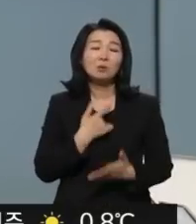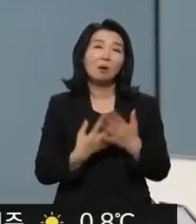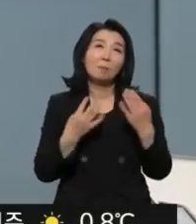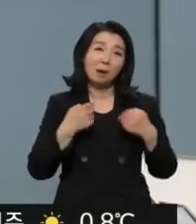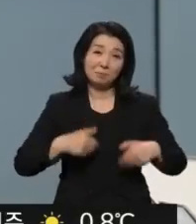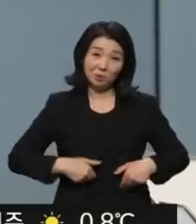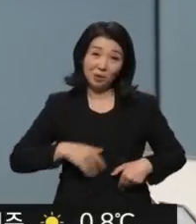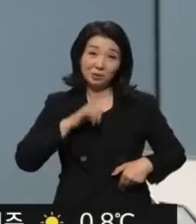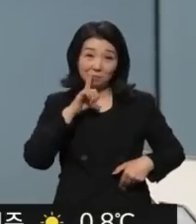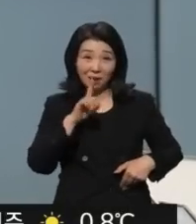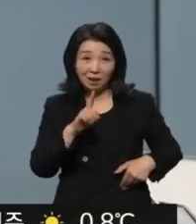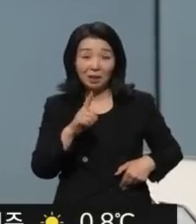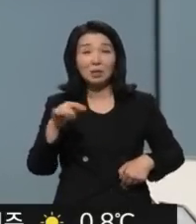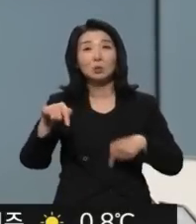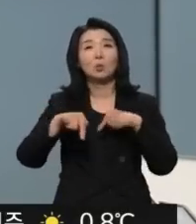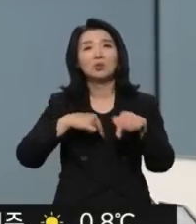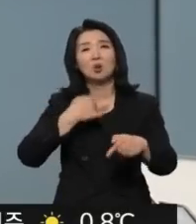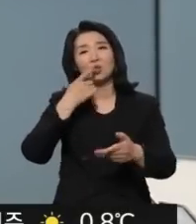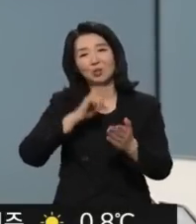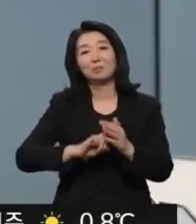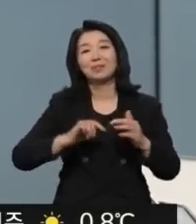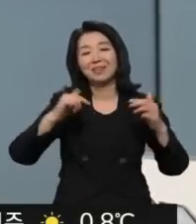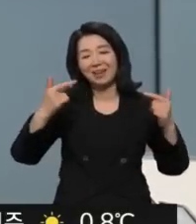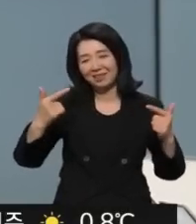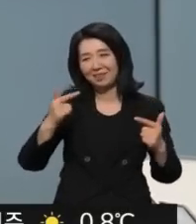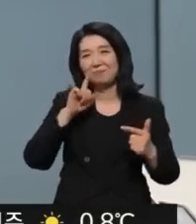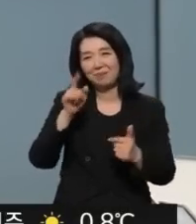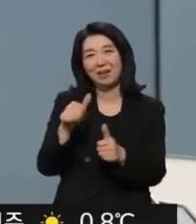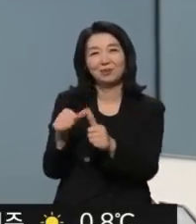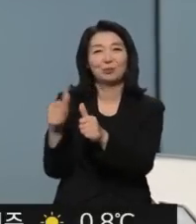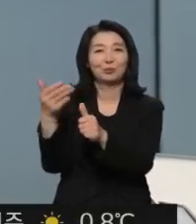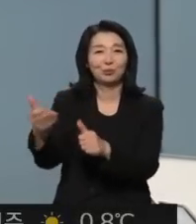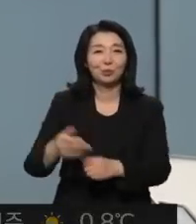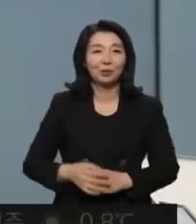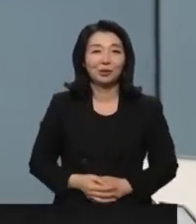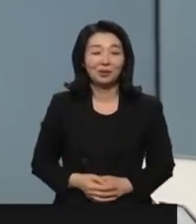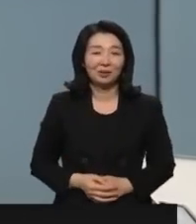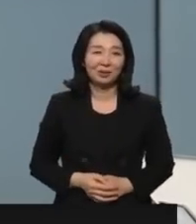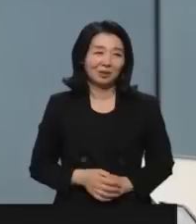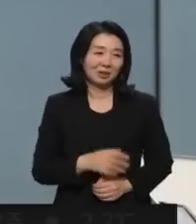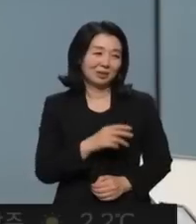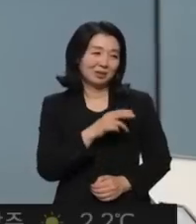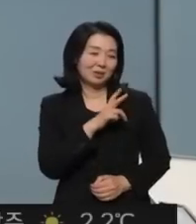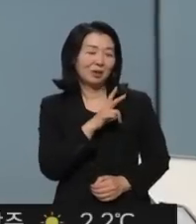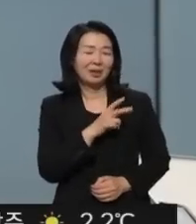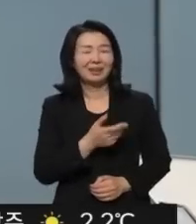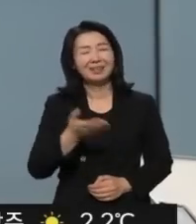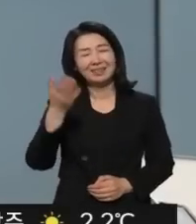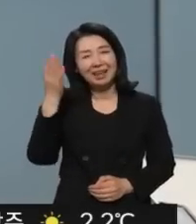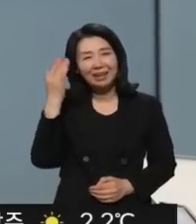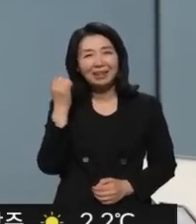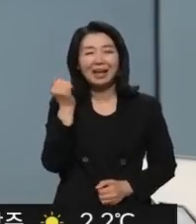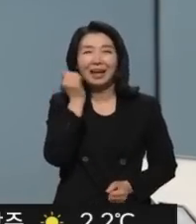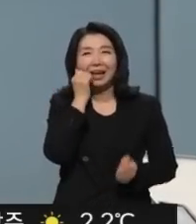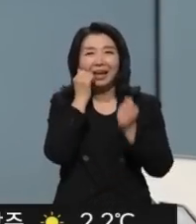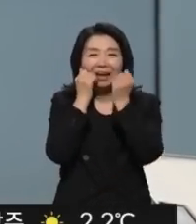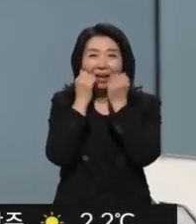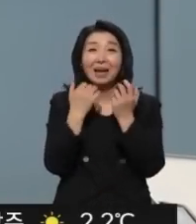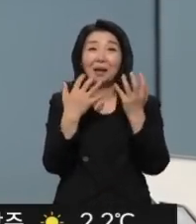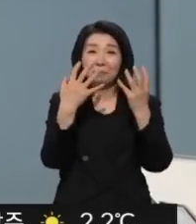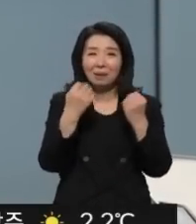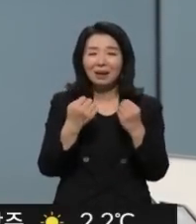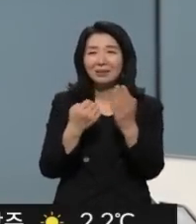한다는 그런 얘기를 하면서 정치가 참 쉽지 않다는 또 그런 얘기를 하더라고요. 아마 본인의 지난 또 우여곡절을 상기하면서